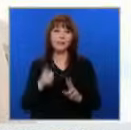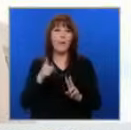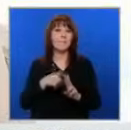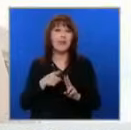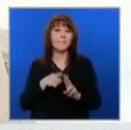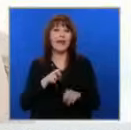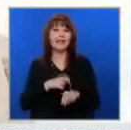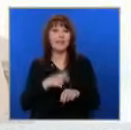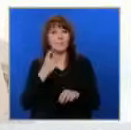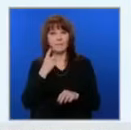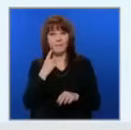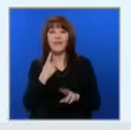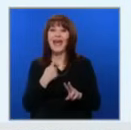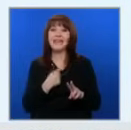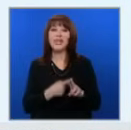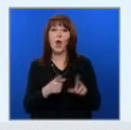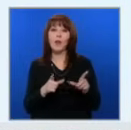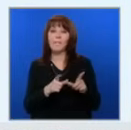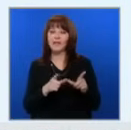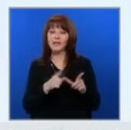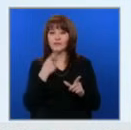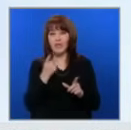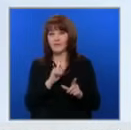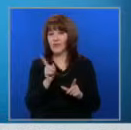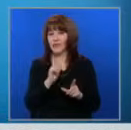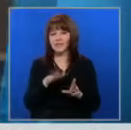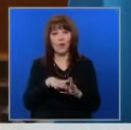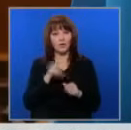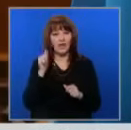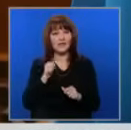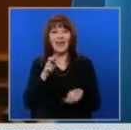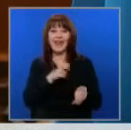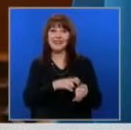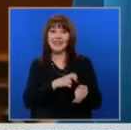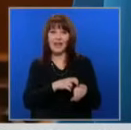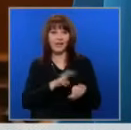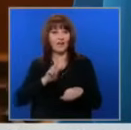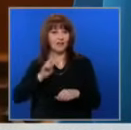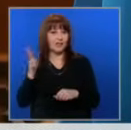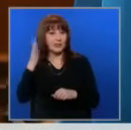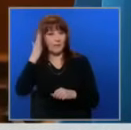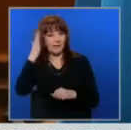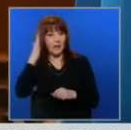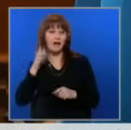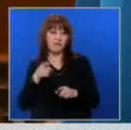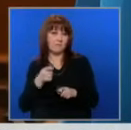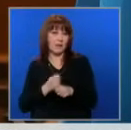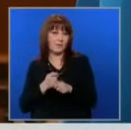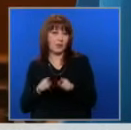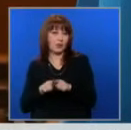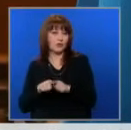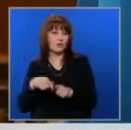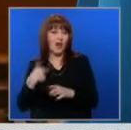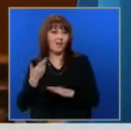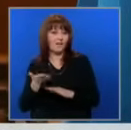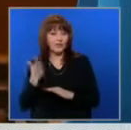Никола Минчев потвърди, че за сега ПП-ДБ не се отказват от искането Николай Денков, освен вице-премиер, да е и външен министър. Каза,